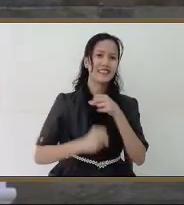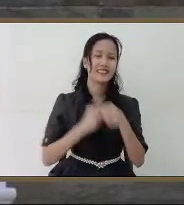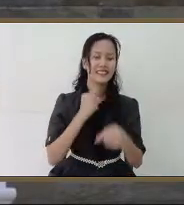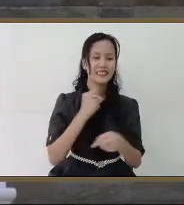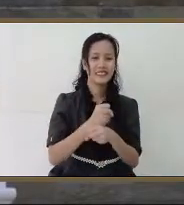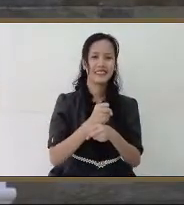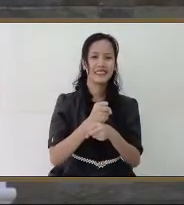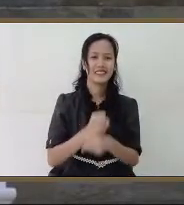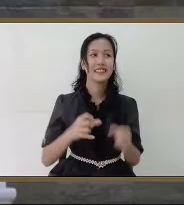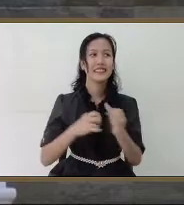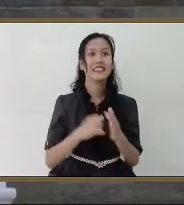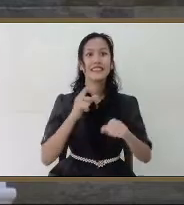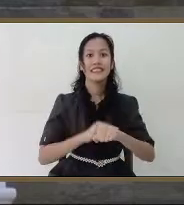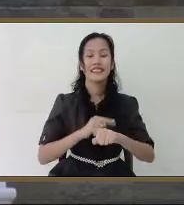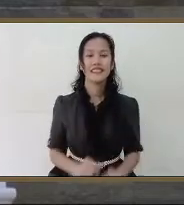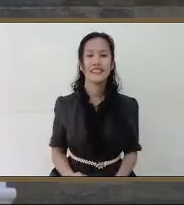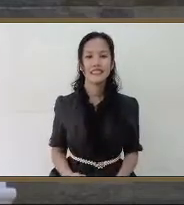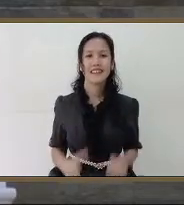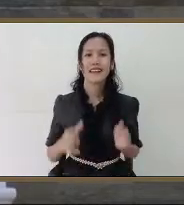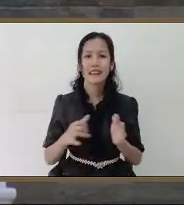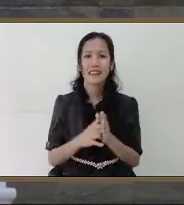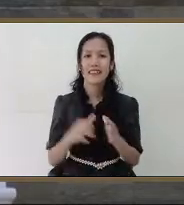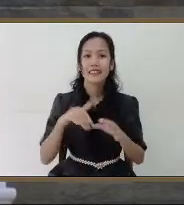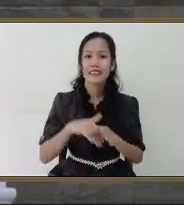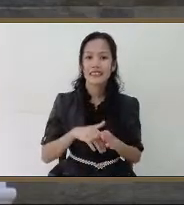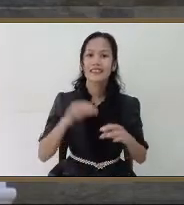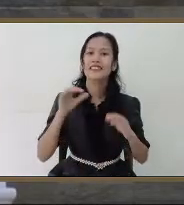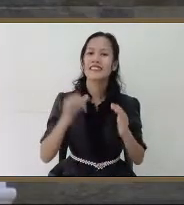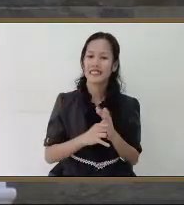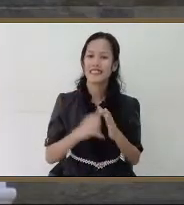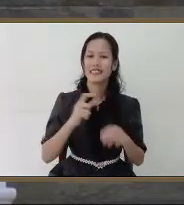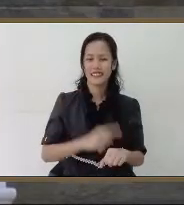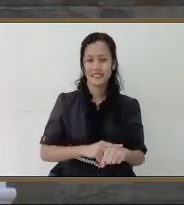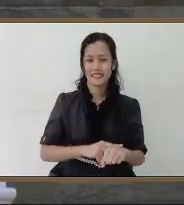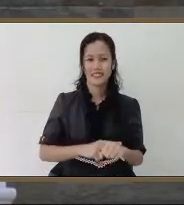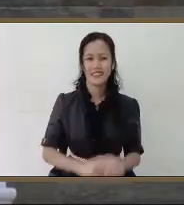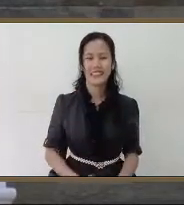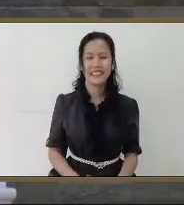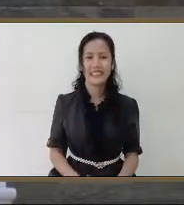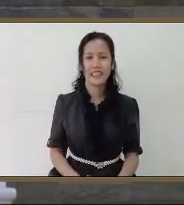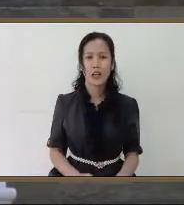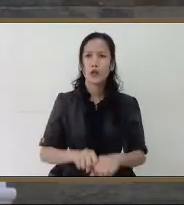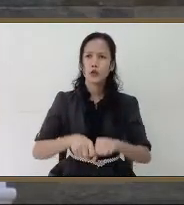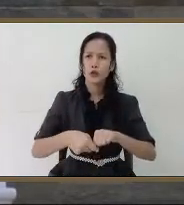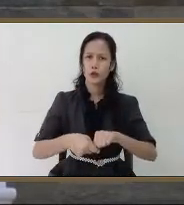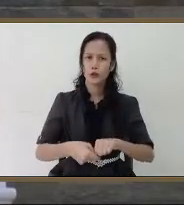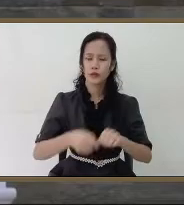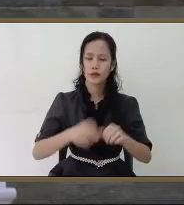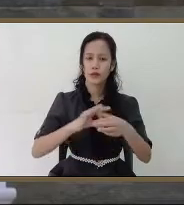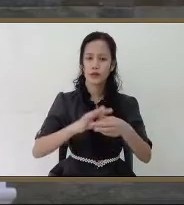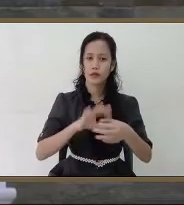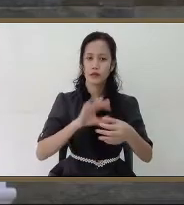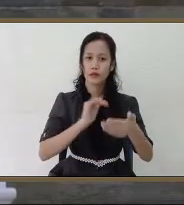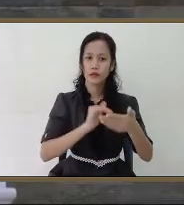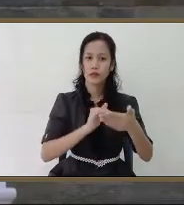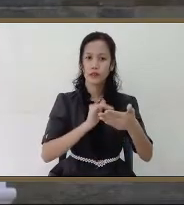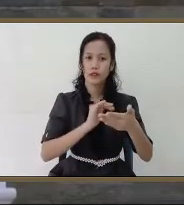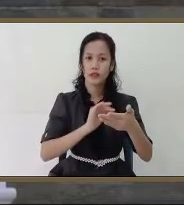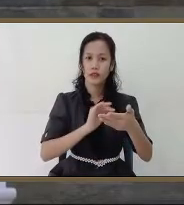sa panahon po na yan, yan po yung napapaloob sa panahon po na yan. So, as far as the outline of the book is